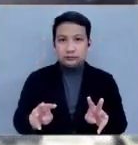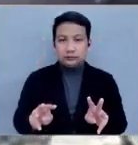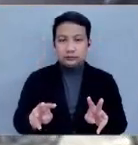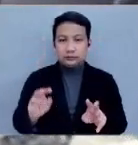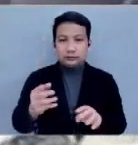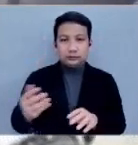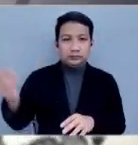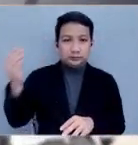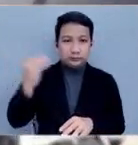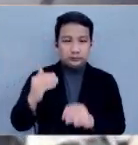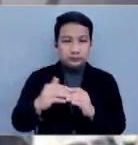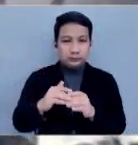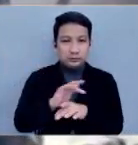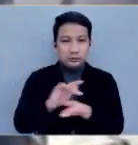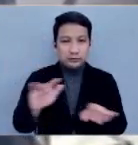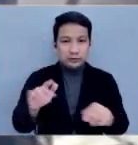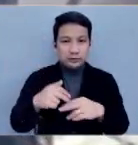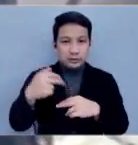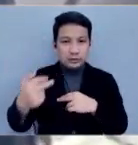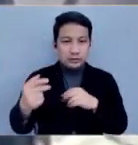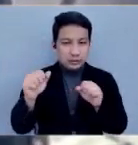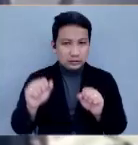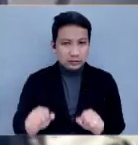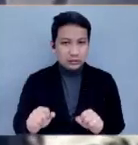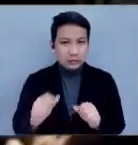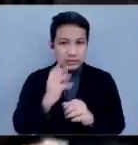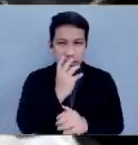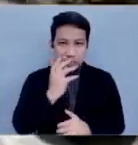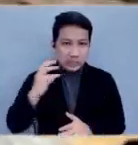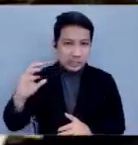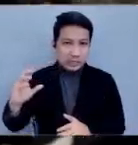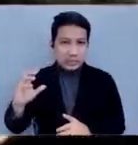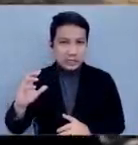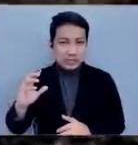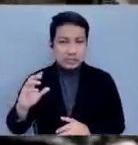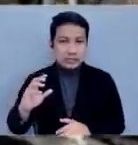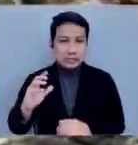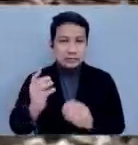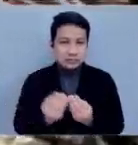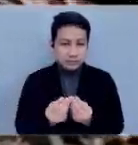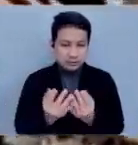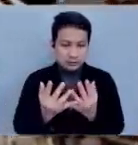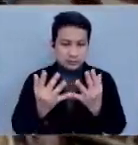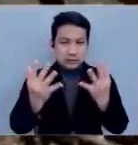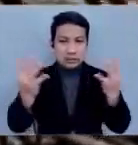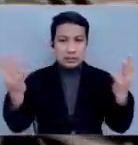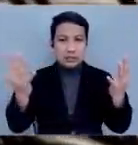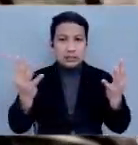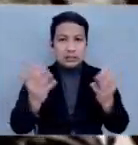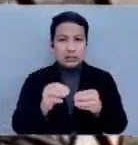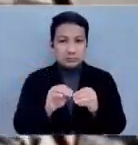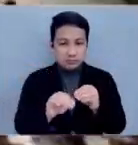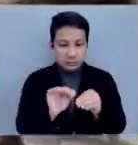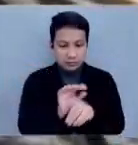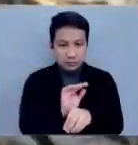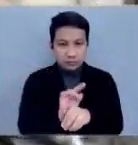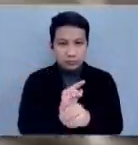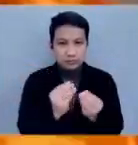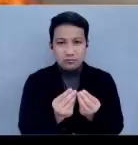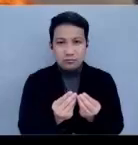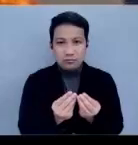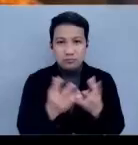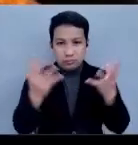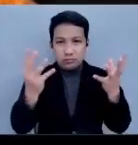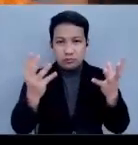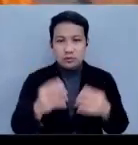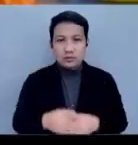ang bakanting lote. Posible raw na sa init ang panahon kaya nagliyab at sumabog ang mga pulburang ginamit sa mga paputok. Pwede